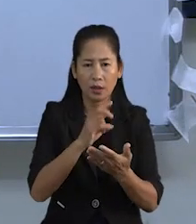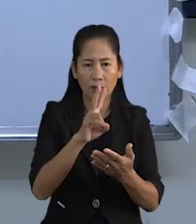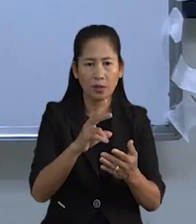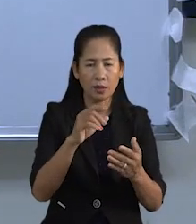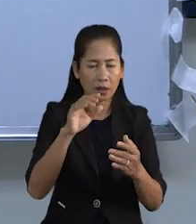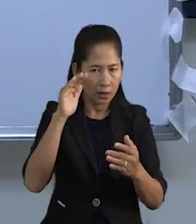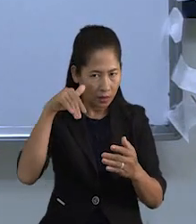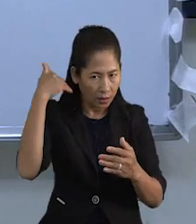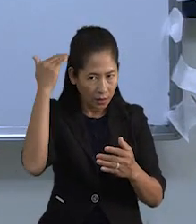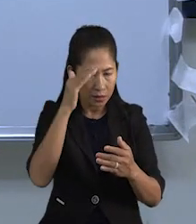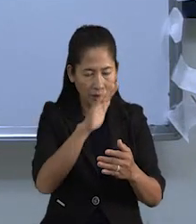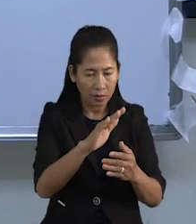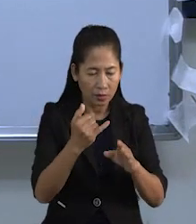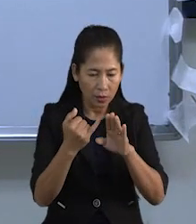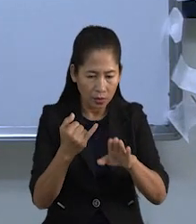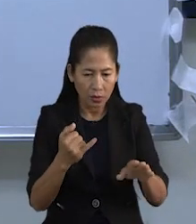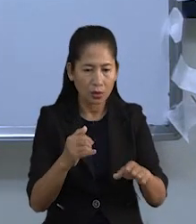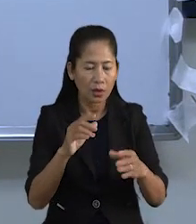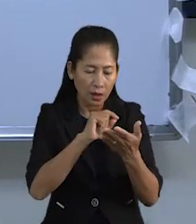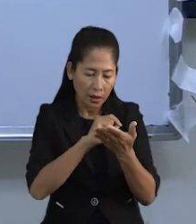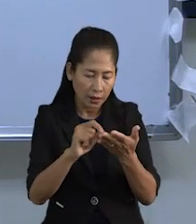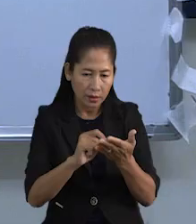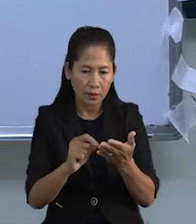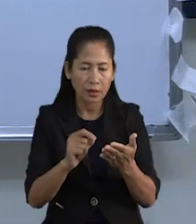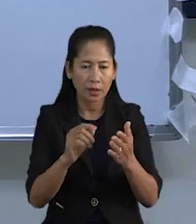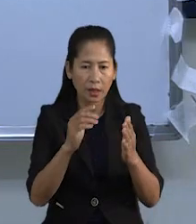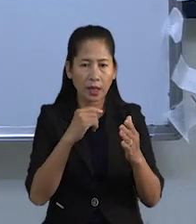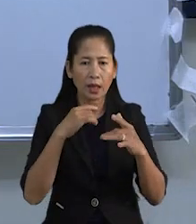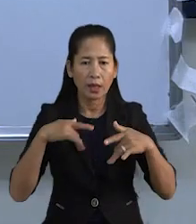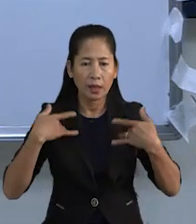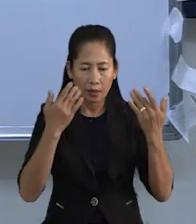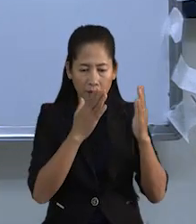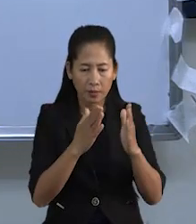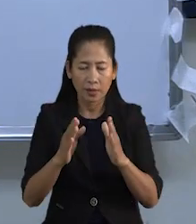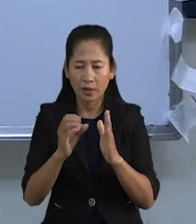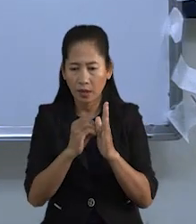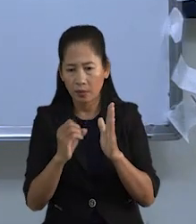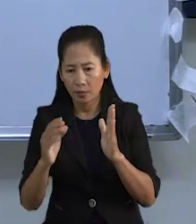2ក្តីសង្ឃឹមរបស់កុមារសំណេរការរៀបព្រឹត្តិការណ៍រឿង